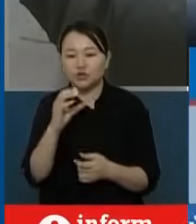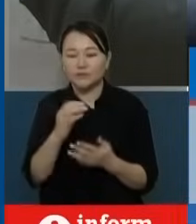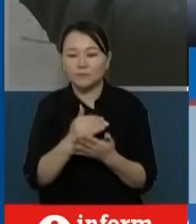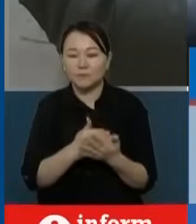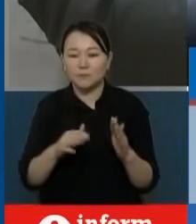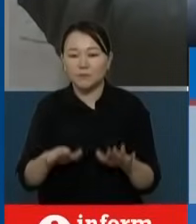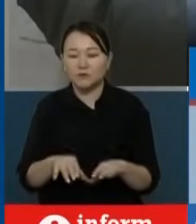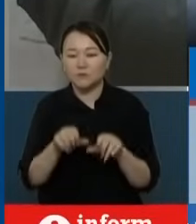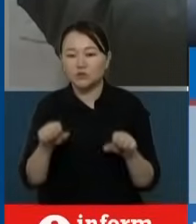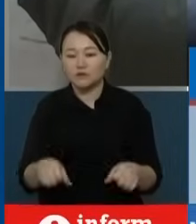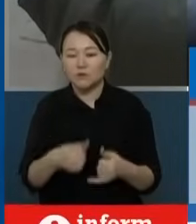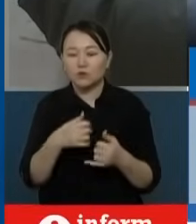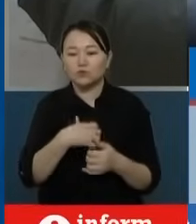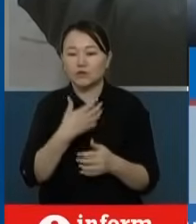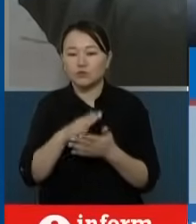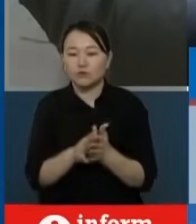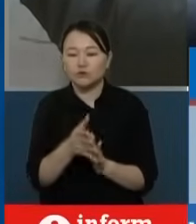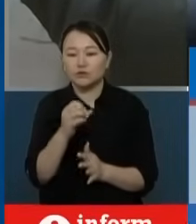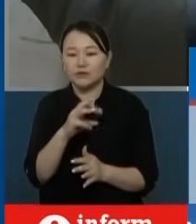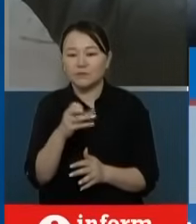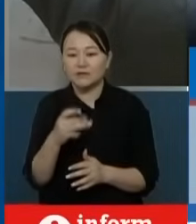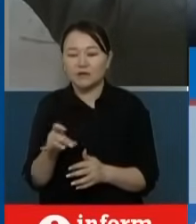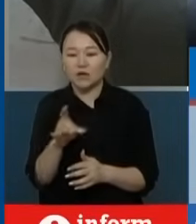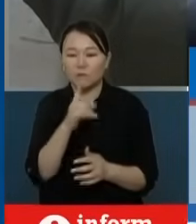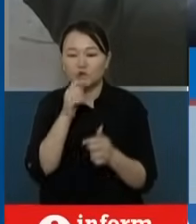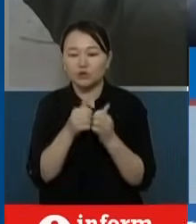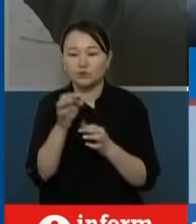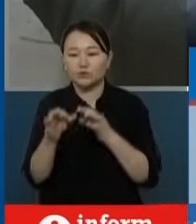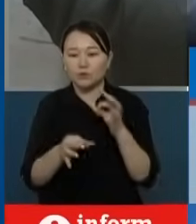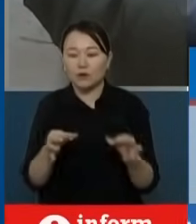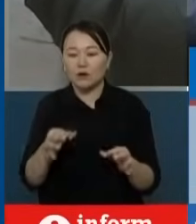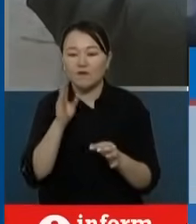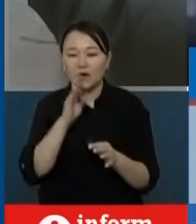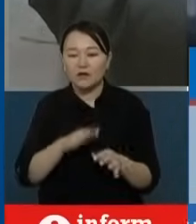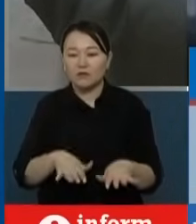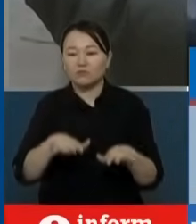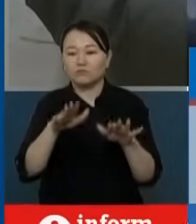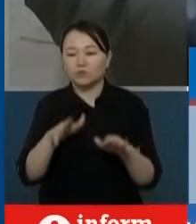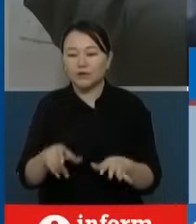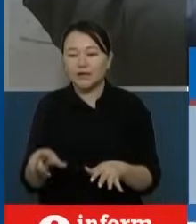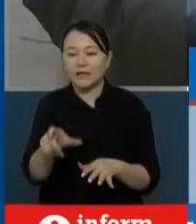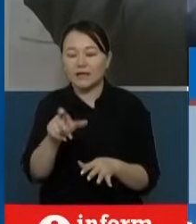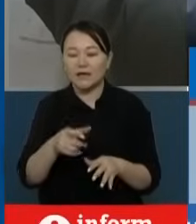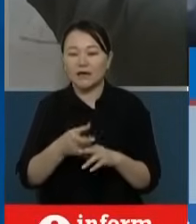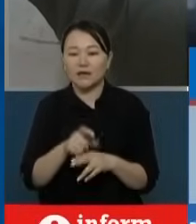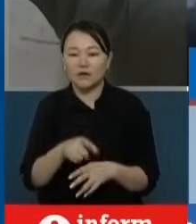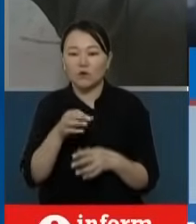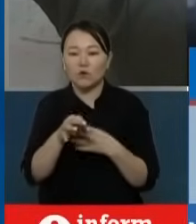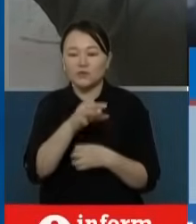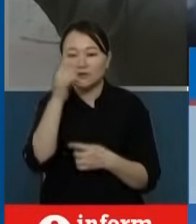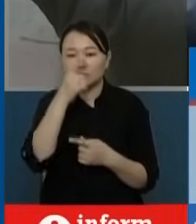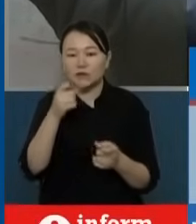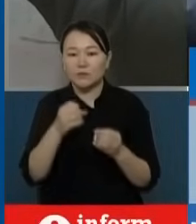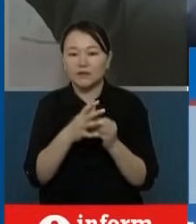масштаба. Критическая ситуация и в Темирском районе. Там в ближайшие сутки ожидается поднятие уровня воды в реках. По области сообщается о